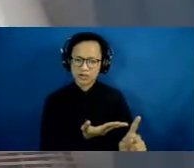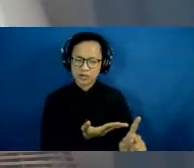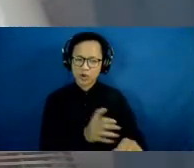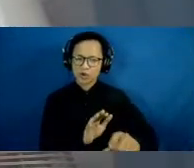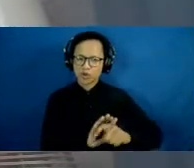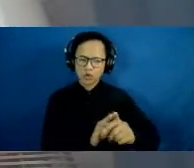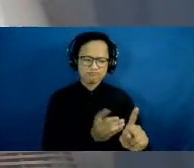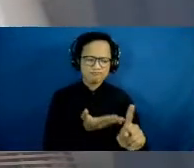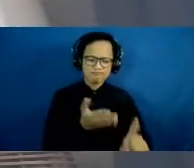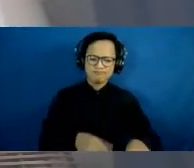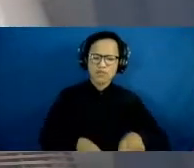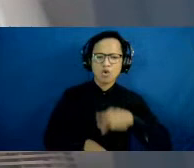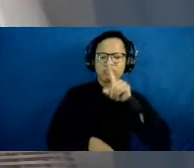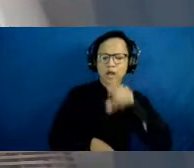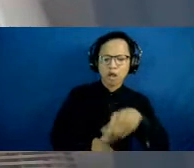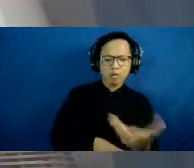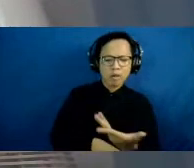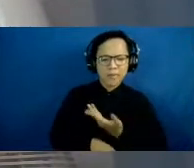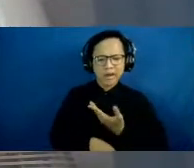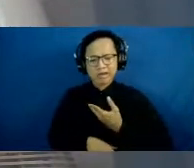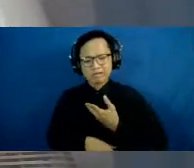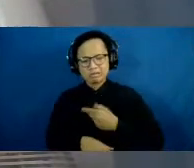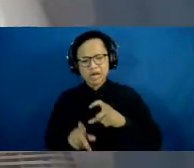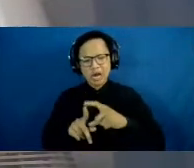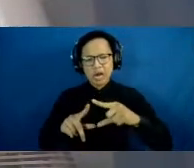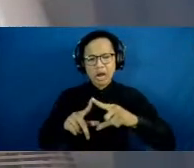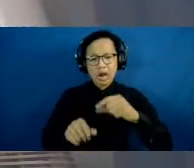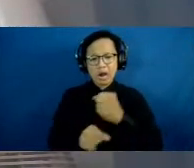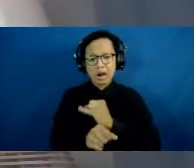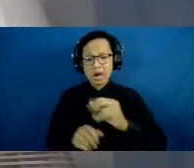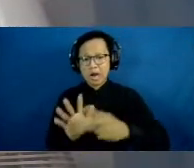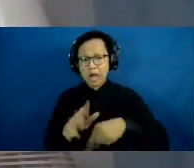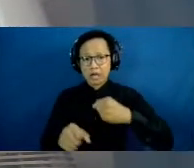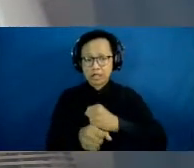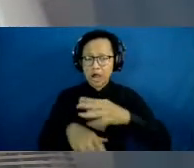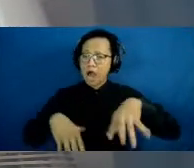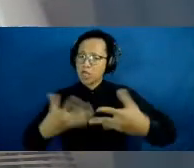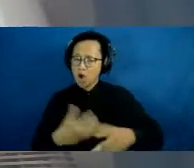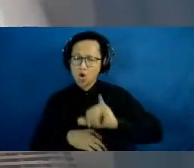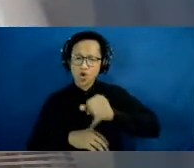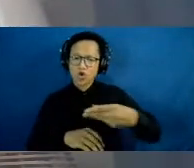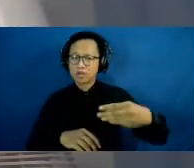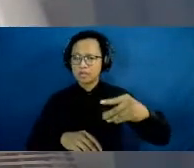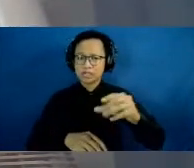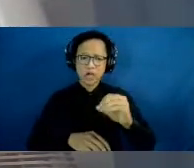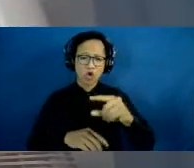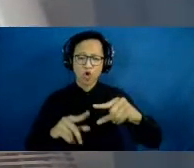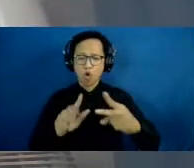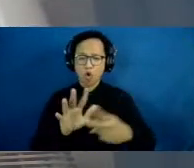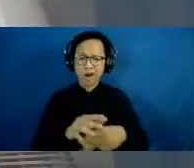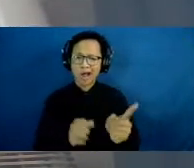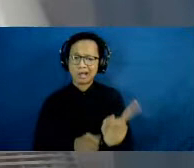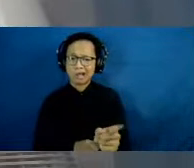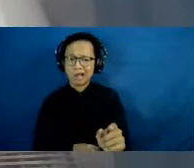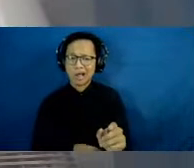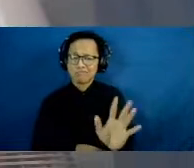daging aja atau mau ada jeroannya misalnya. Kalau di Padang itu kan ada lidah, ada